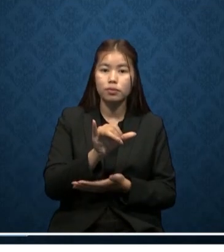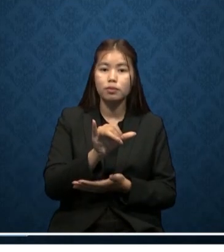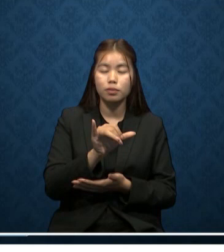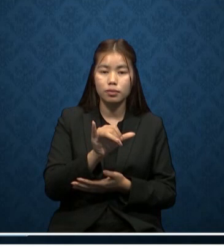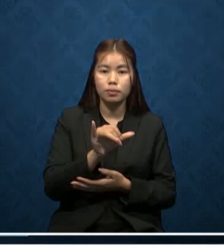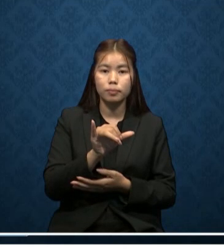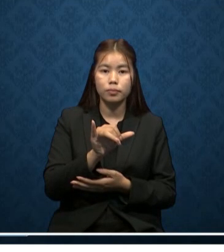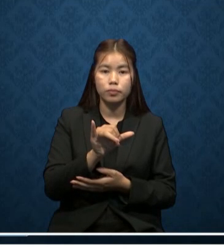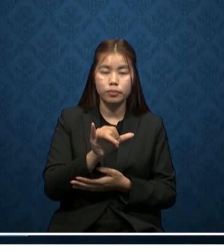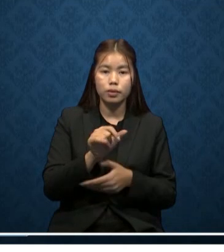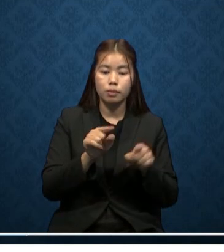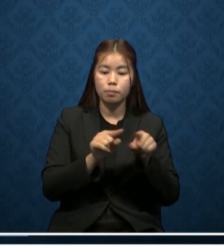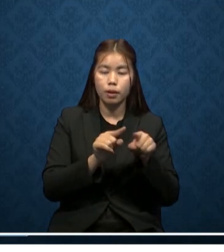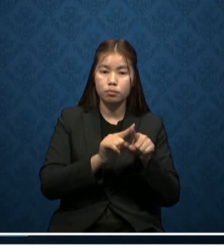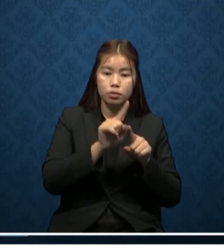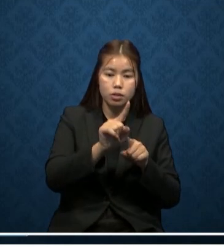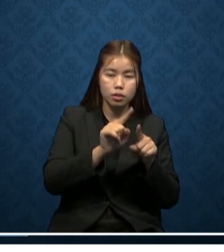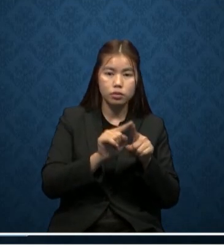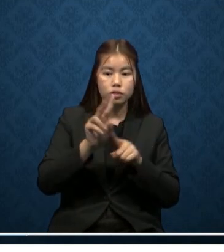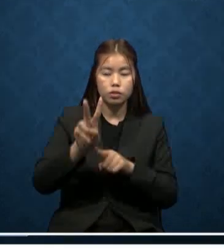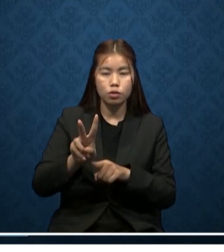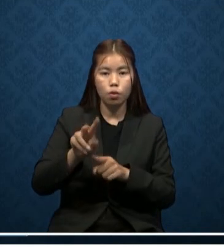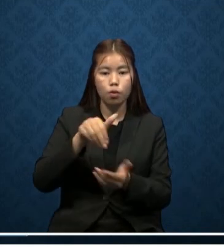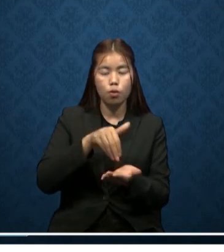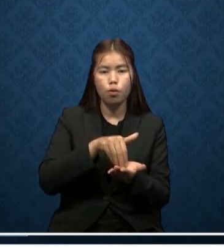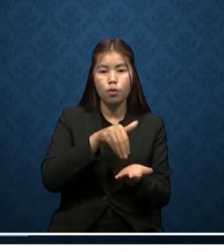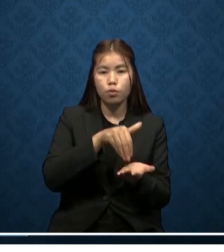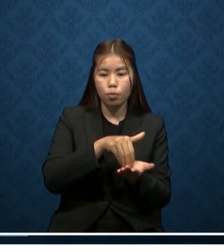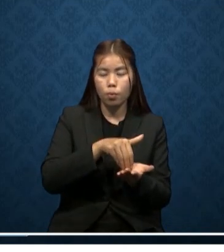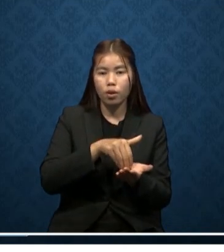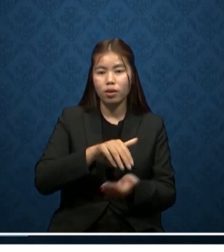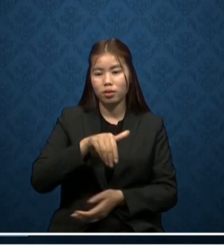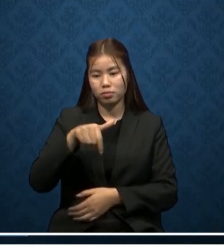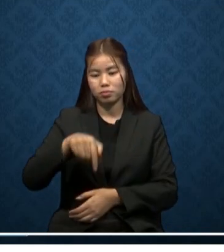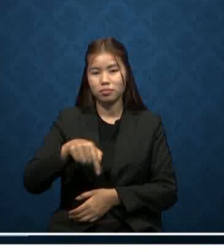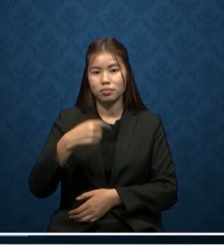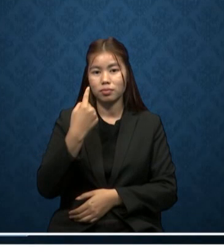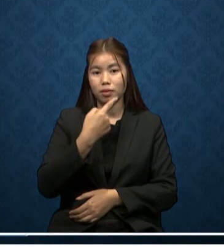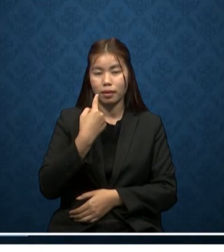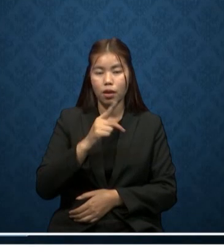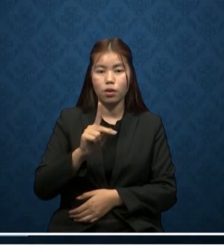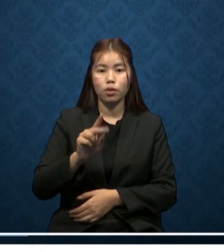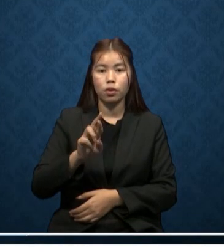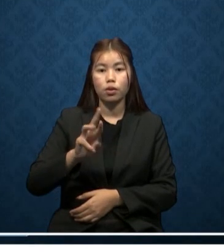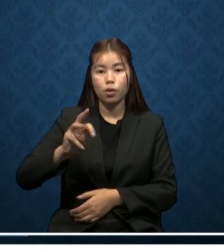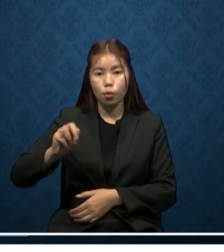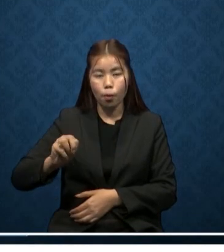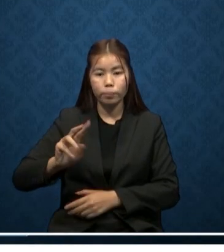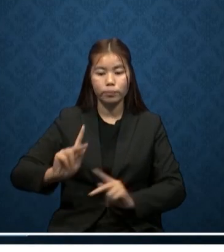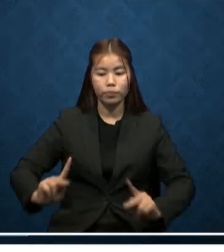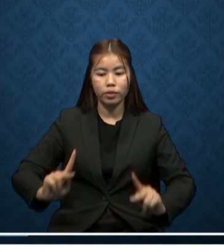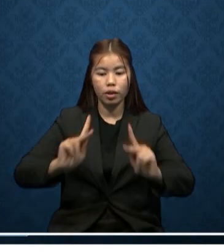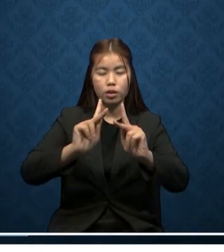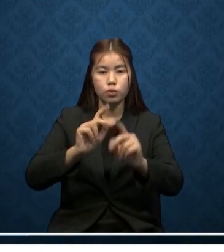คือสิ่งที่หน่วยรับงบประมาณระดับกรมและกระทรวงทำ